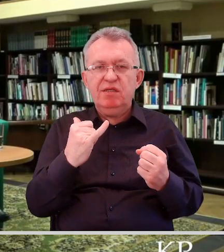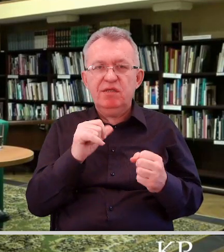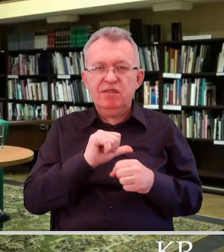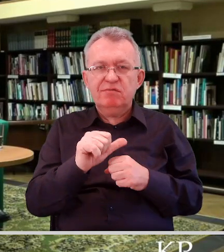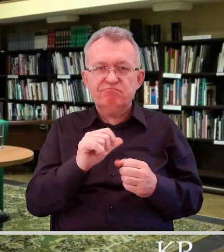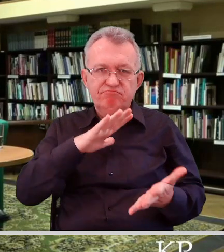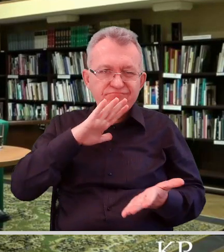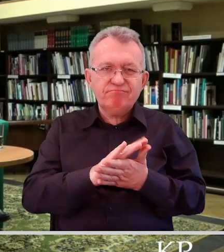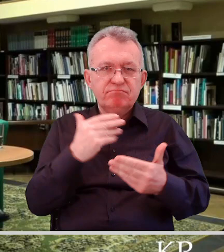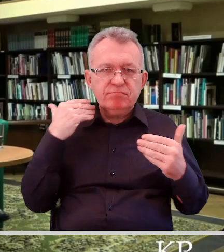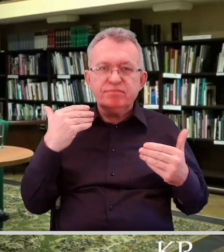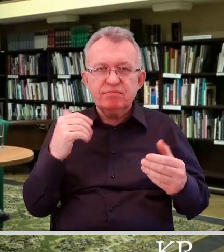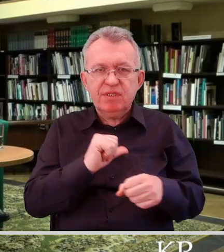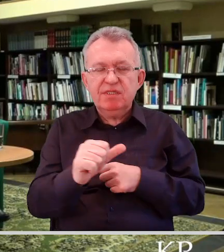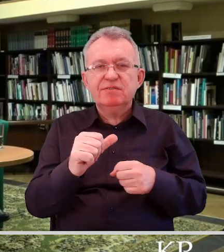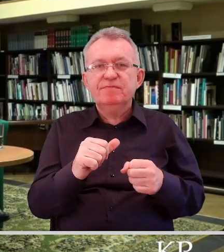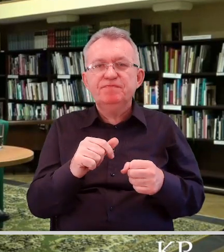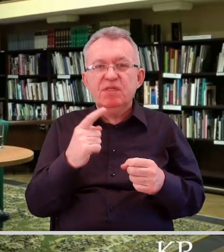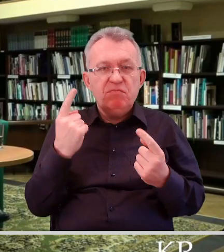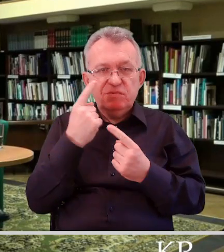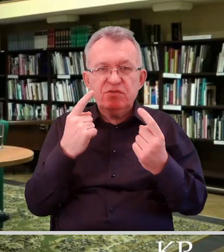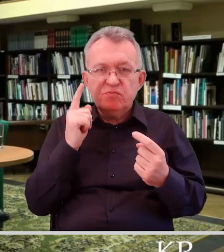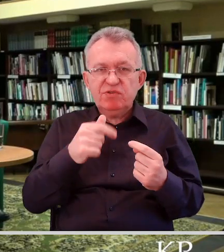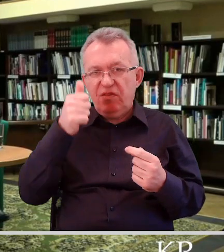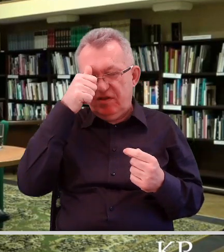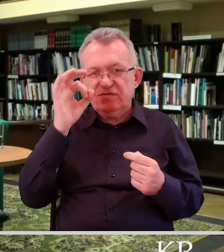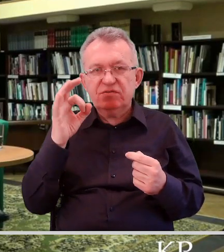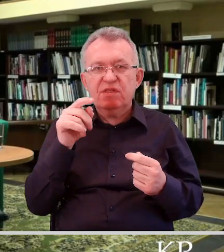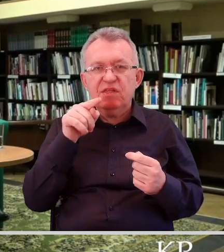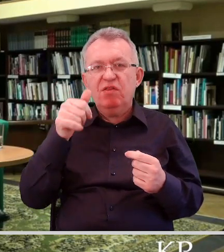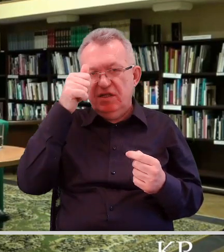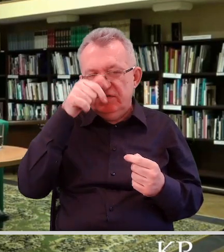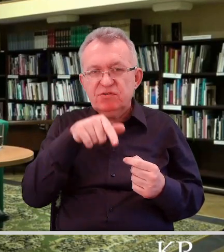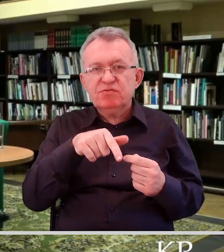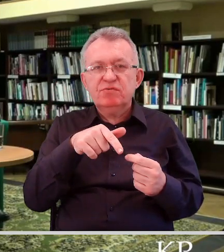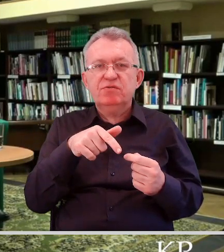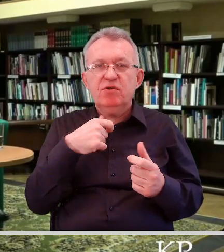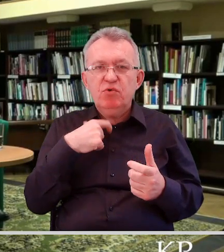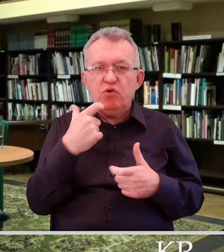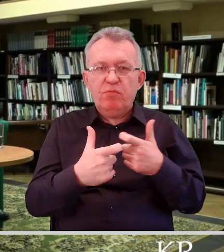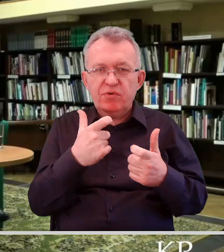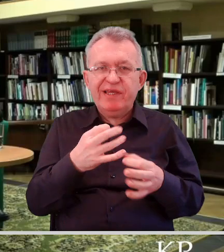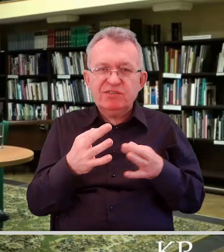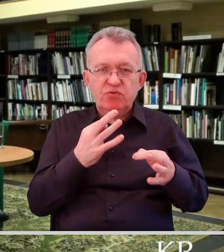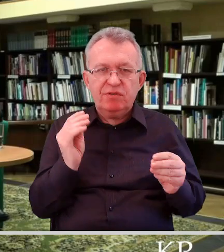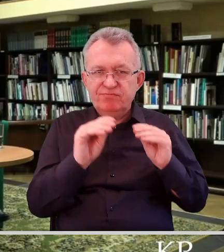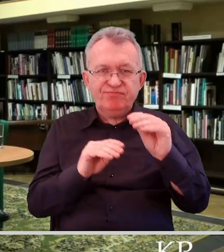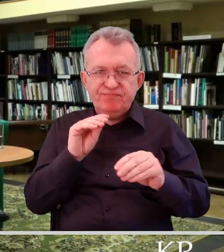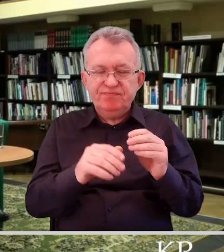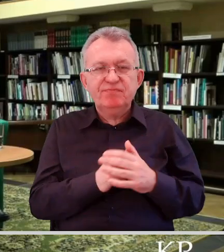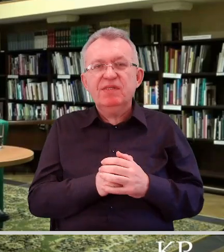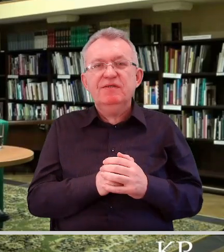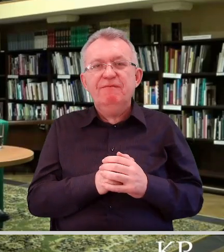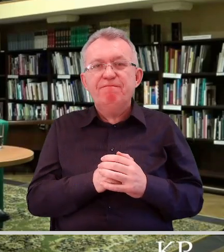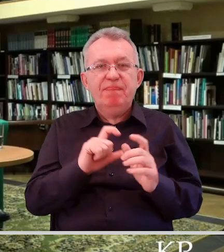takim przytupem jednocześnie, że pomyślałam, muszę mieć to nazwisko. I wokół tego zaczęła konstruować się historia. I